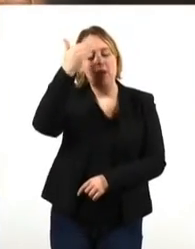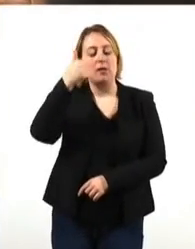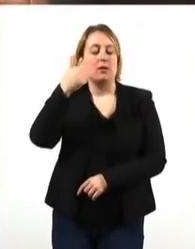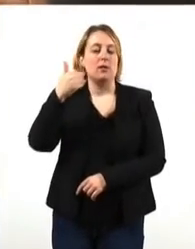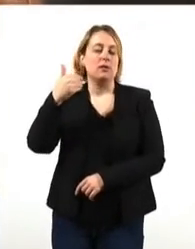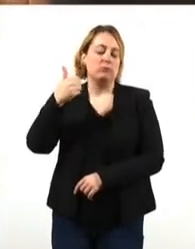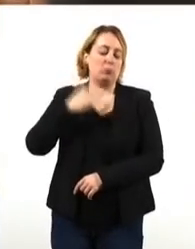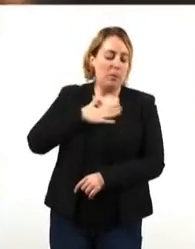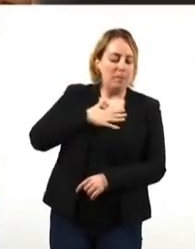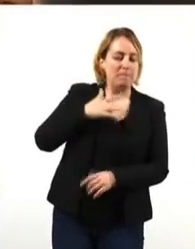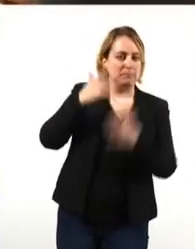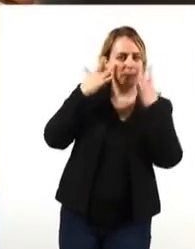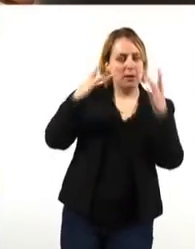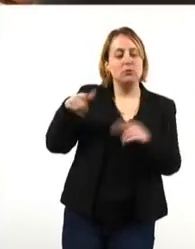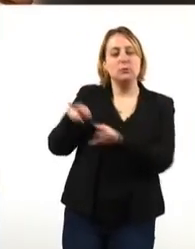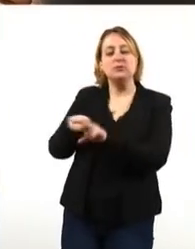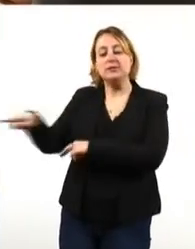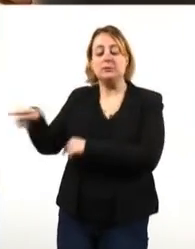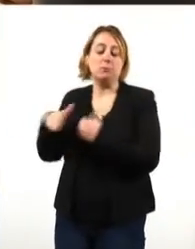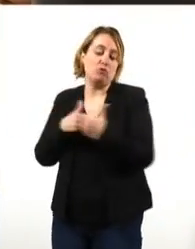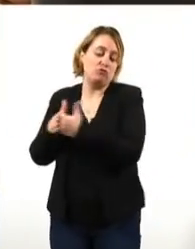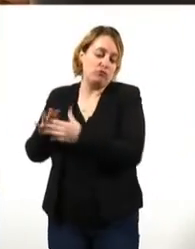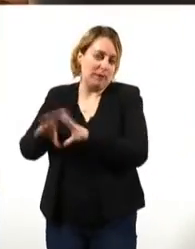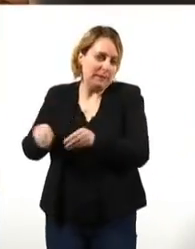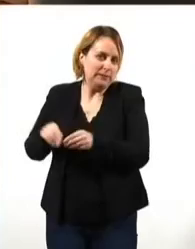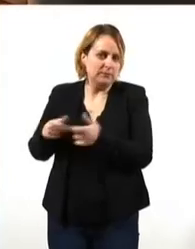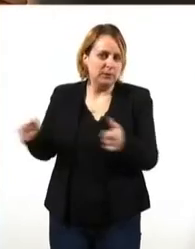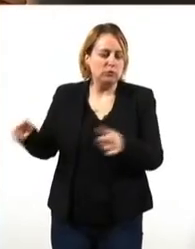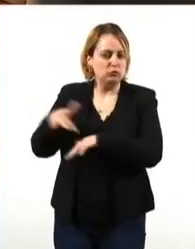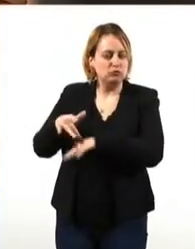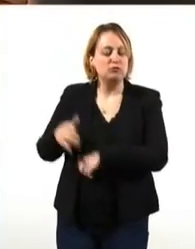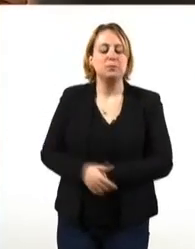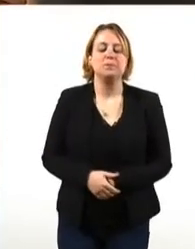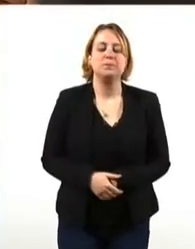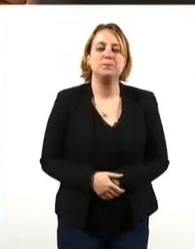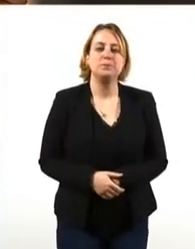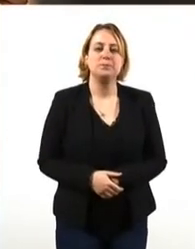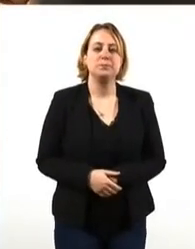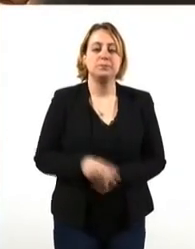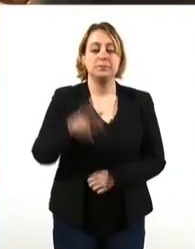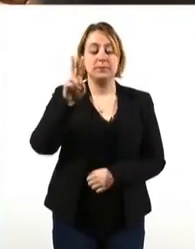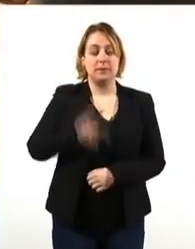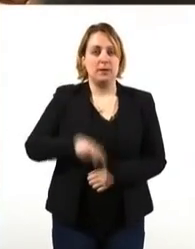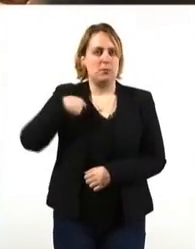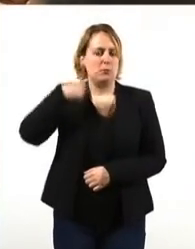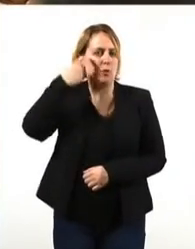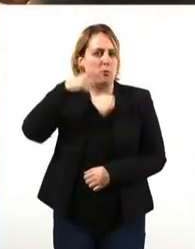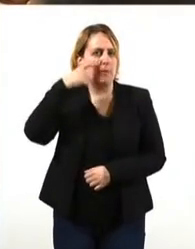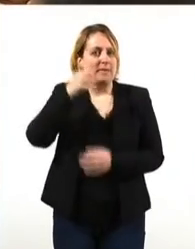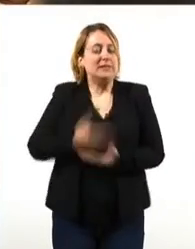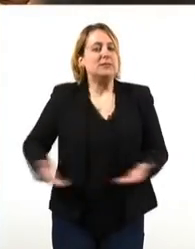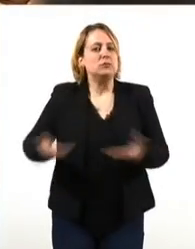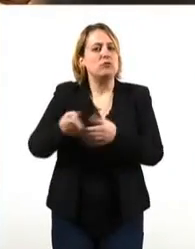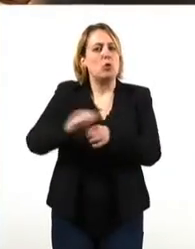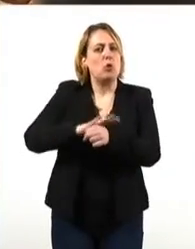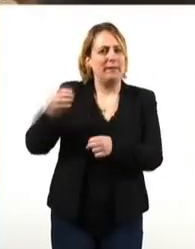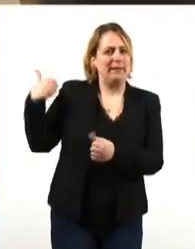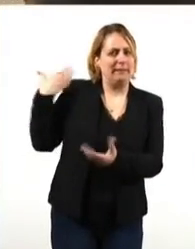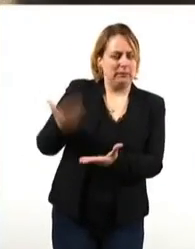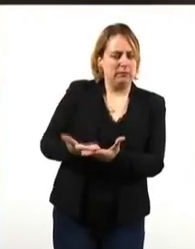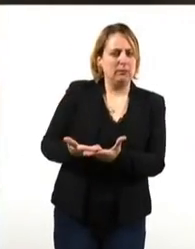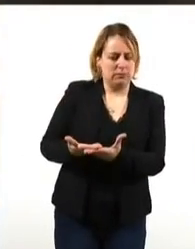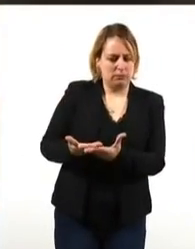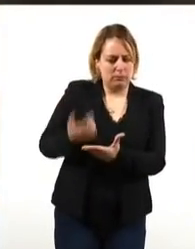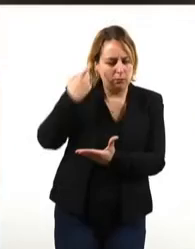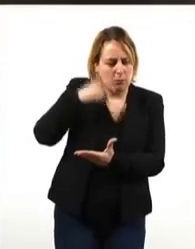et par mon expérience. Et voilà, moi, je constate que depuis le Covid, c'est quelque chose qui... Voilà,